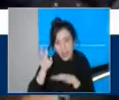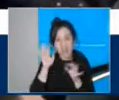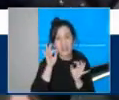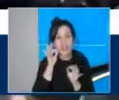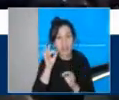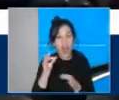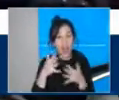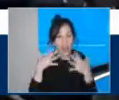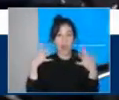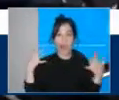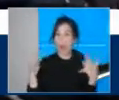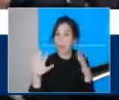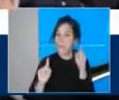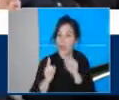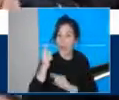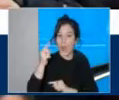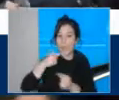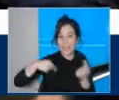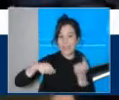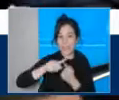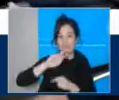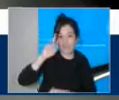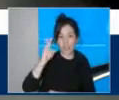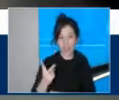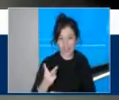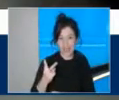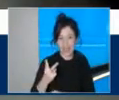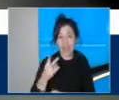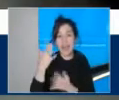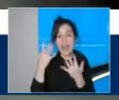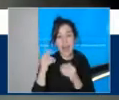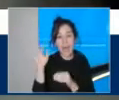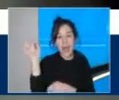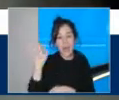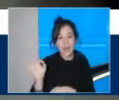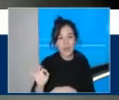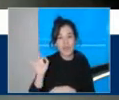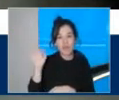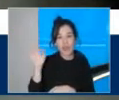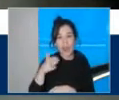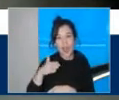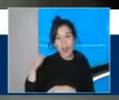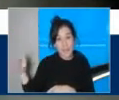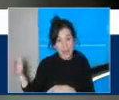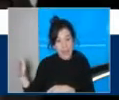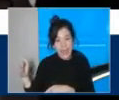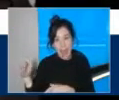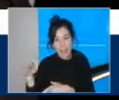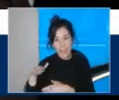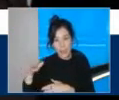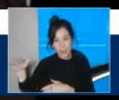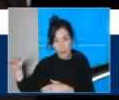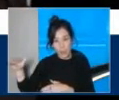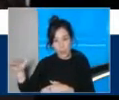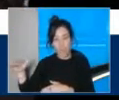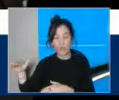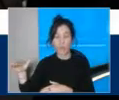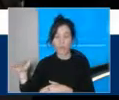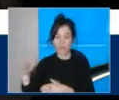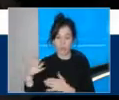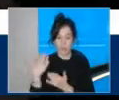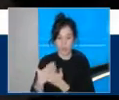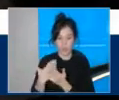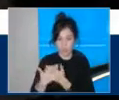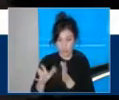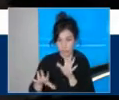באמת מה יהיה בסיבוב השני, כן. איזה אחוזים של הימין, הימין המתון, ימליצו לבוחרים